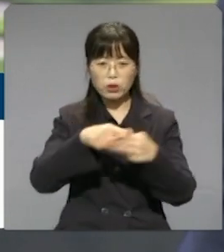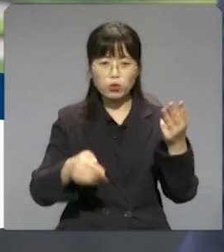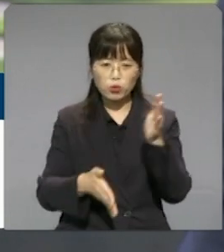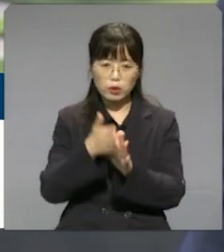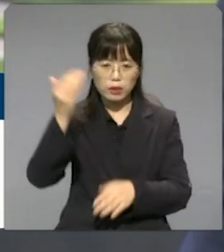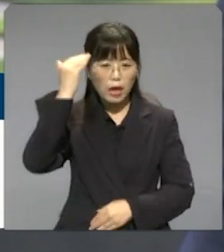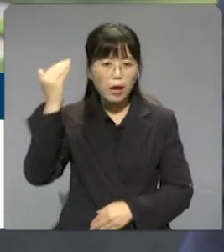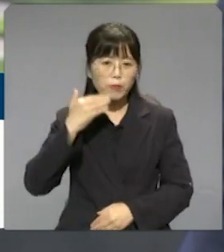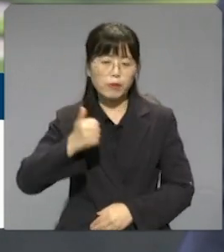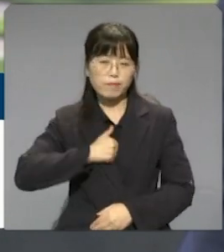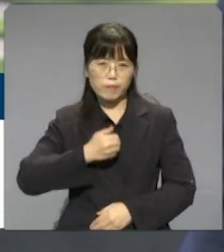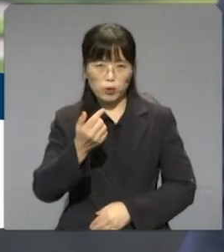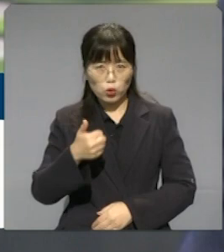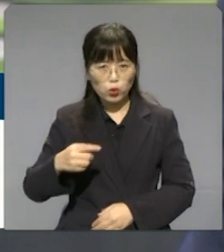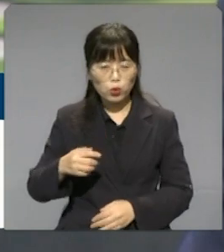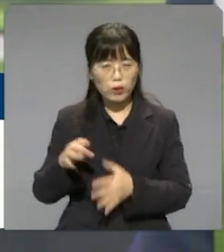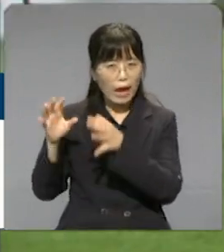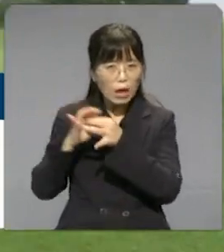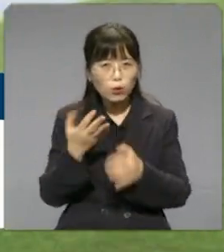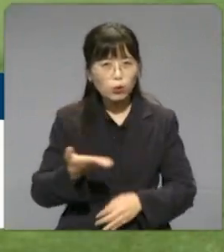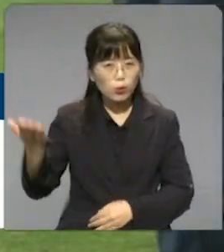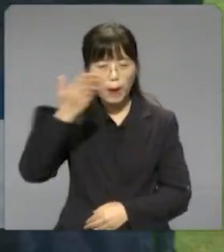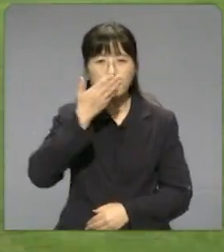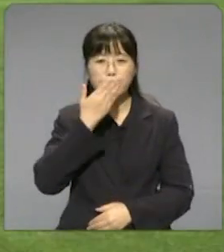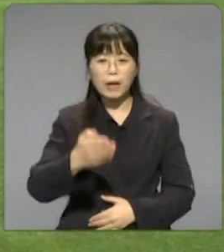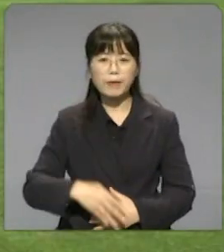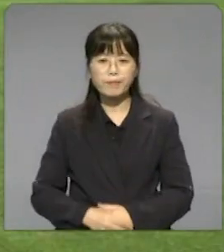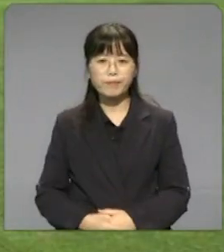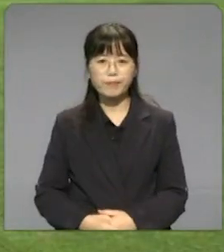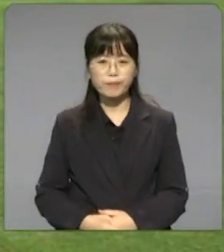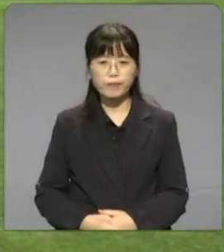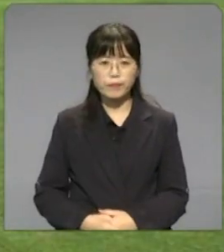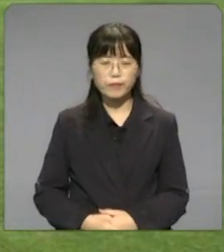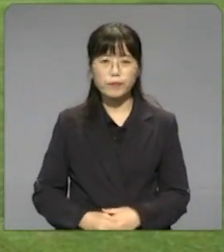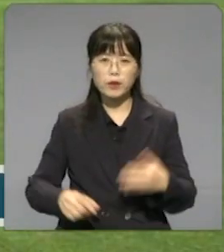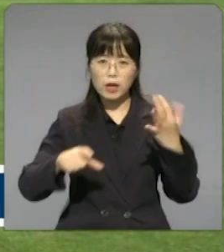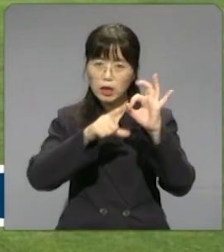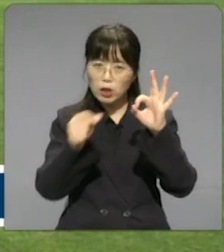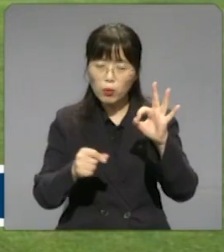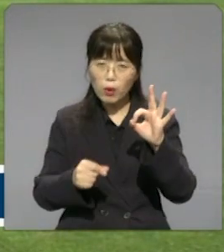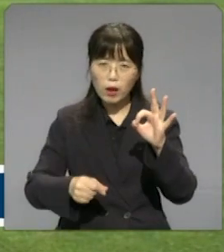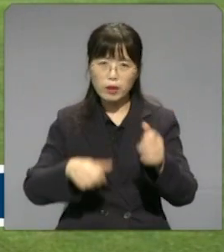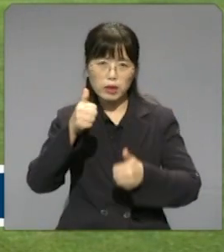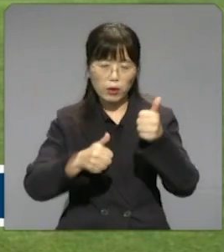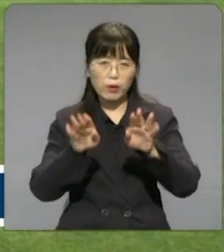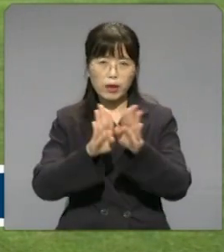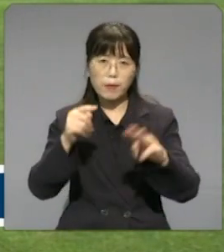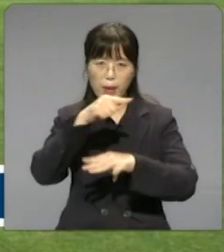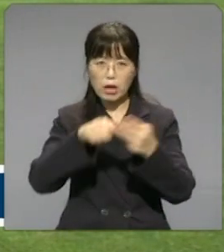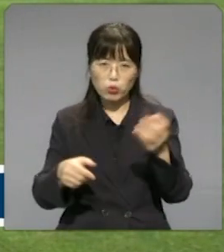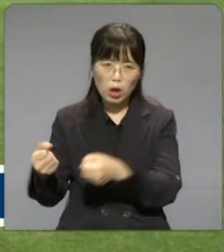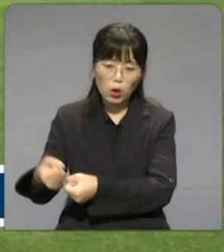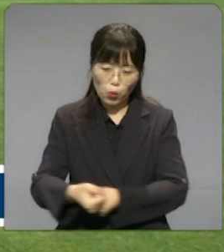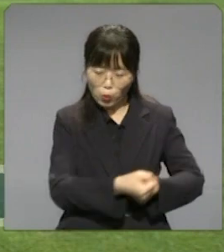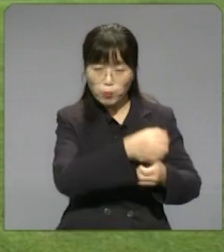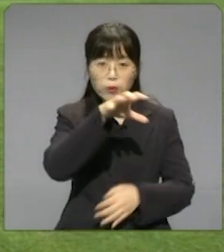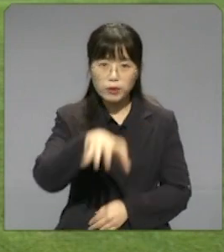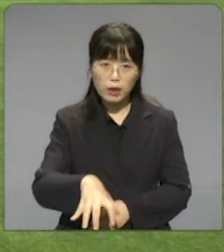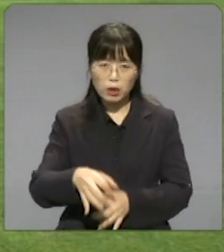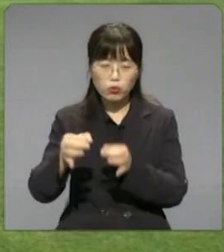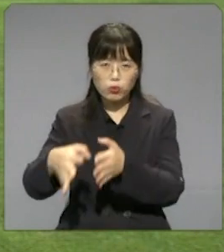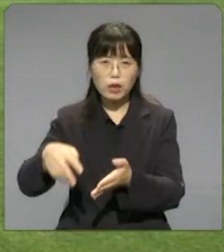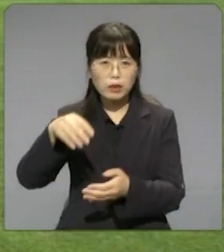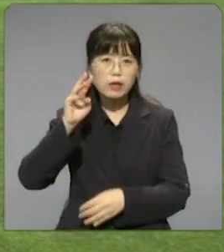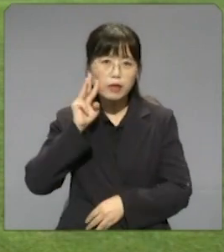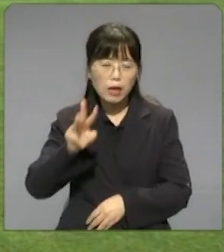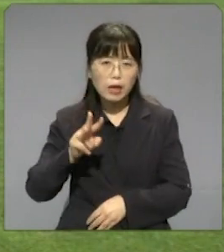그리고 대한민국의 위상을 계속해서 높일 수 있도록. 다음 달 LPGA 대회가 예정된 파주의 골프장입니다. 주최 측은